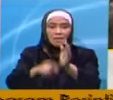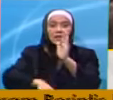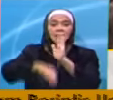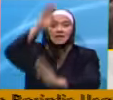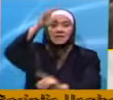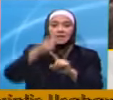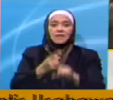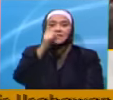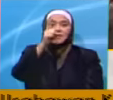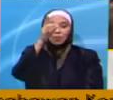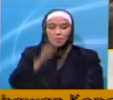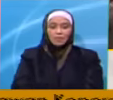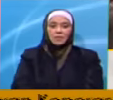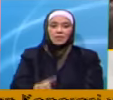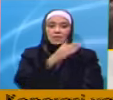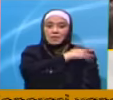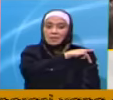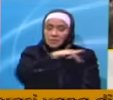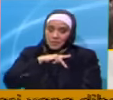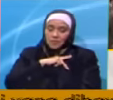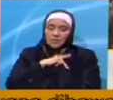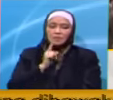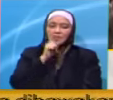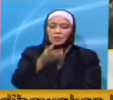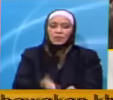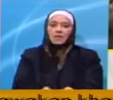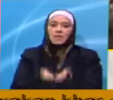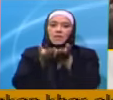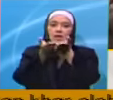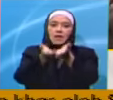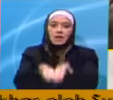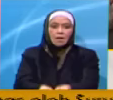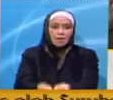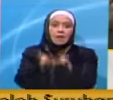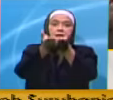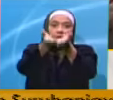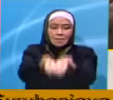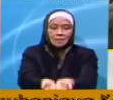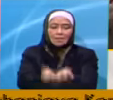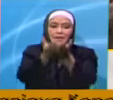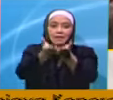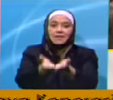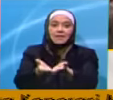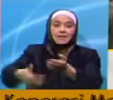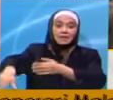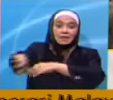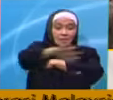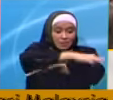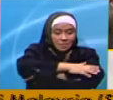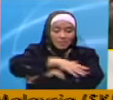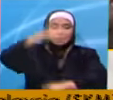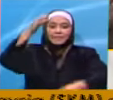akan tentunya terumbang-ambing di lautan jika ianya